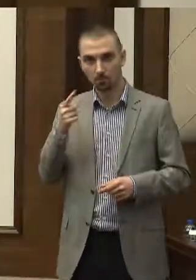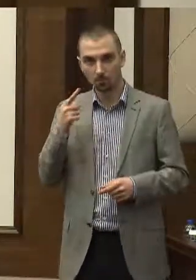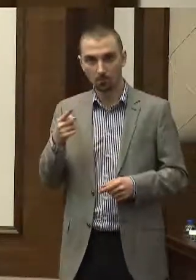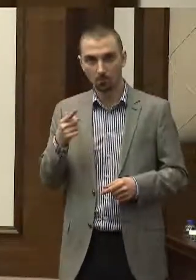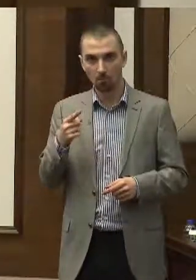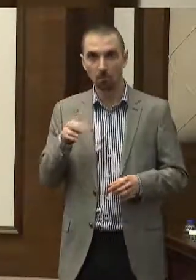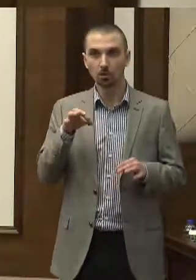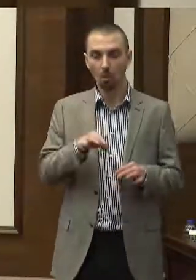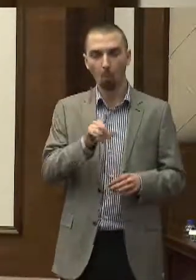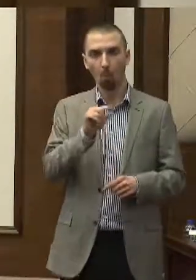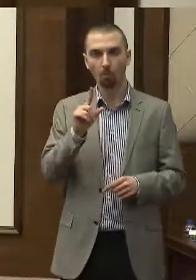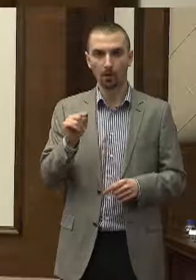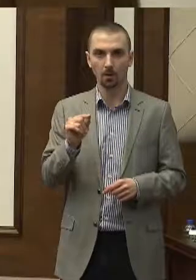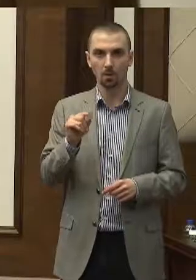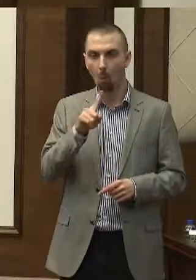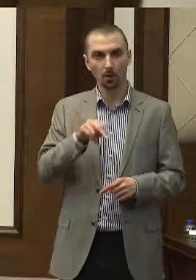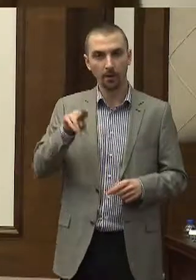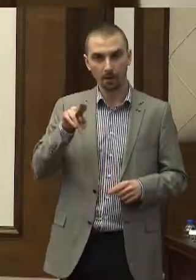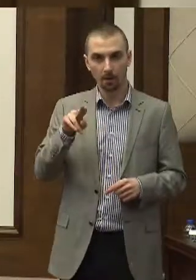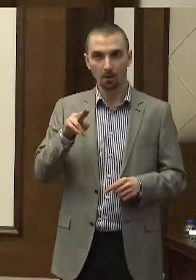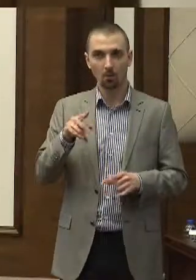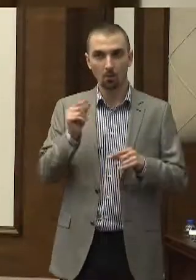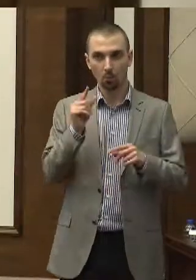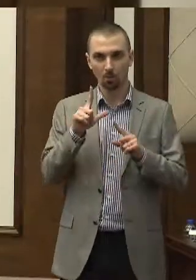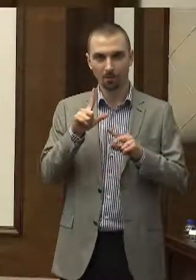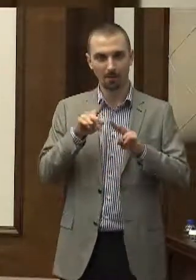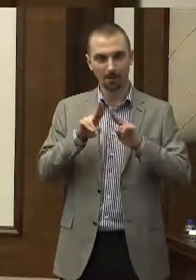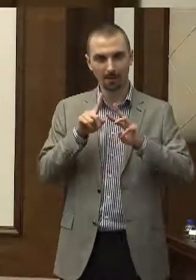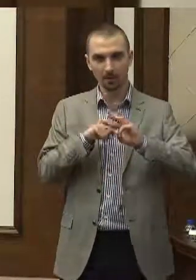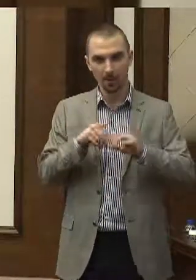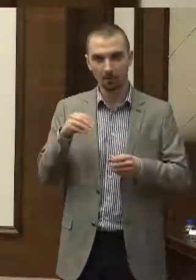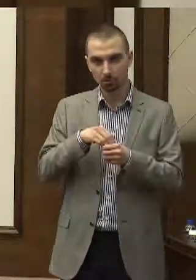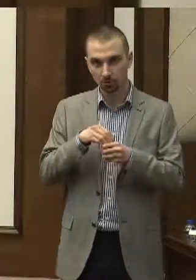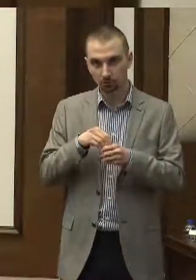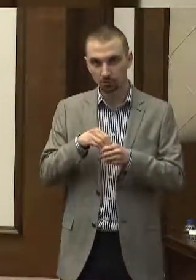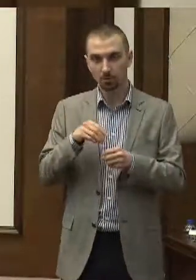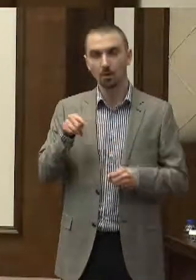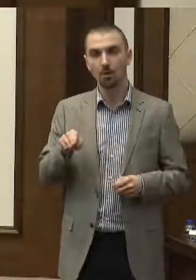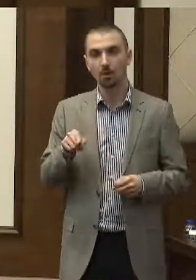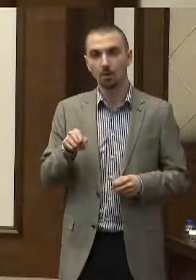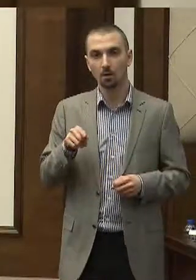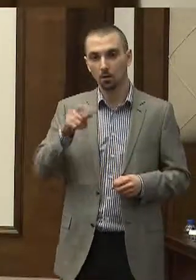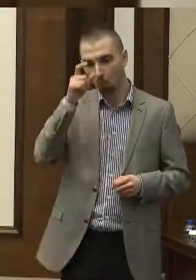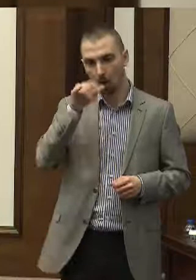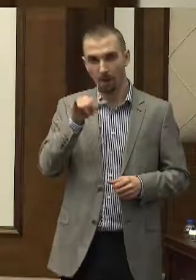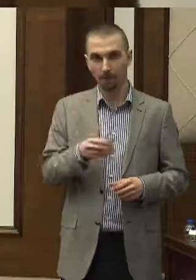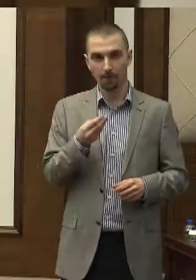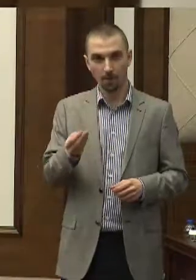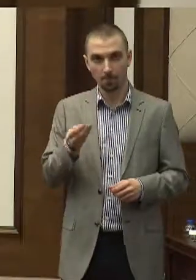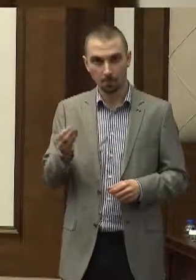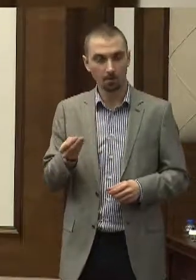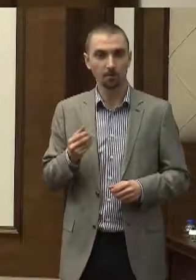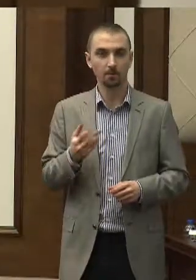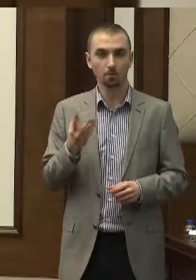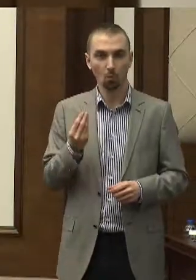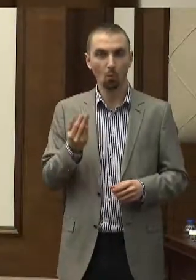hak kullanılıyordu. Türkiye Cumhuriyeti kuruluşundan kısa bir süre sonra Türk kadınına bu hakkı vermekle gerçekten